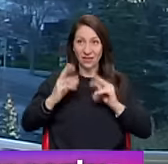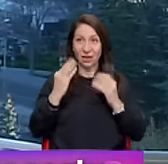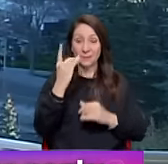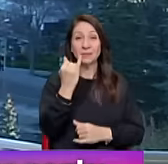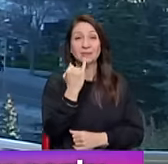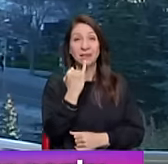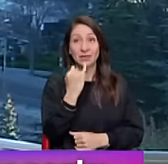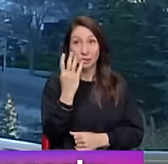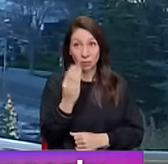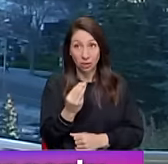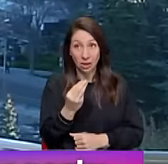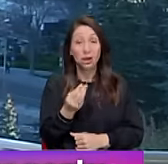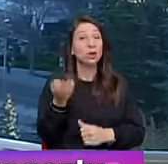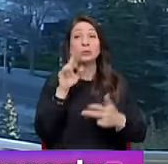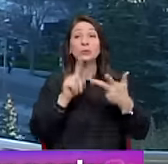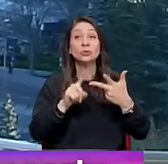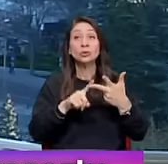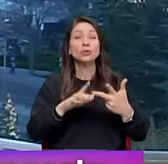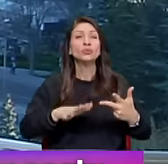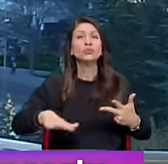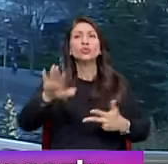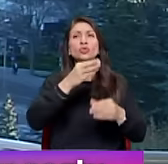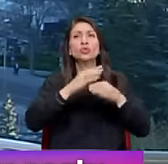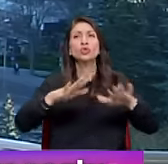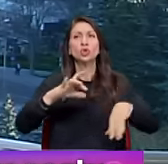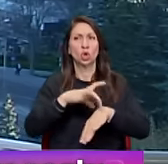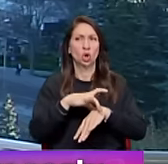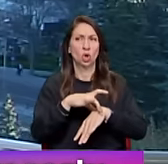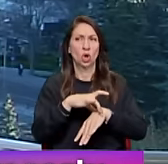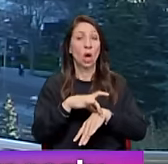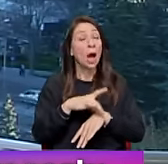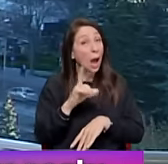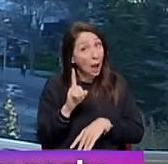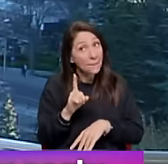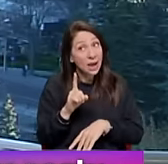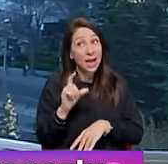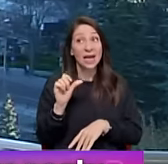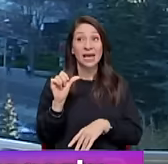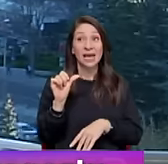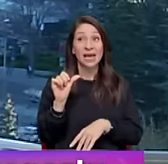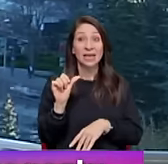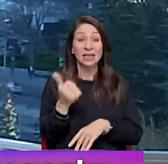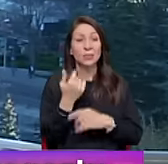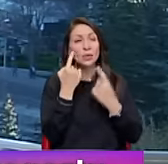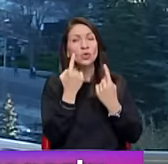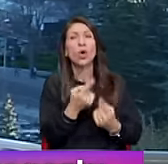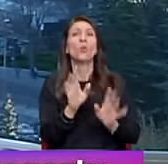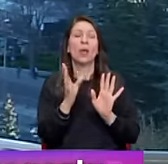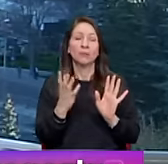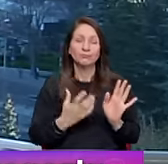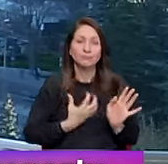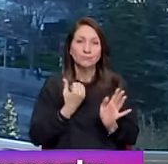bir misafirimiz olacak. Sonra bütün çocukların doktoru ama kıymet de görmüyorlar